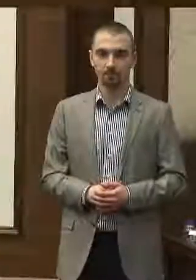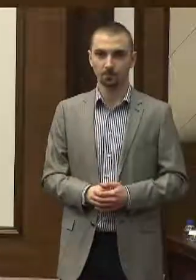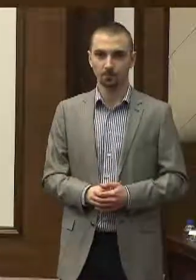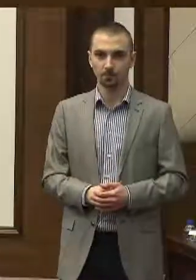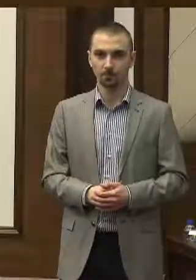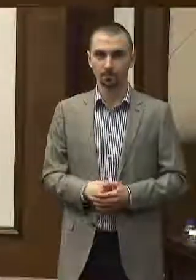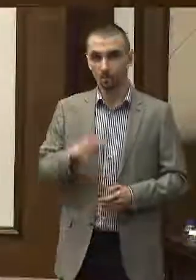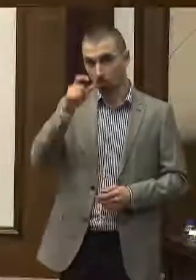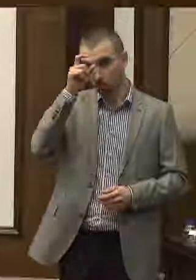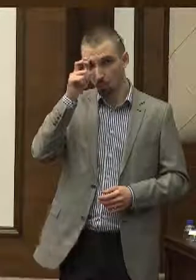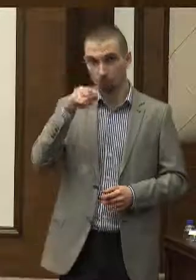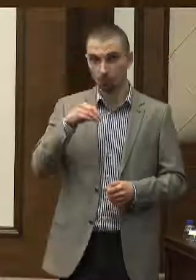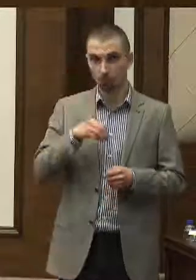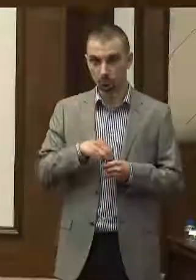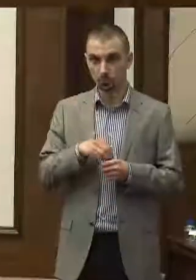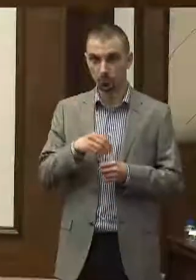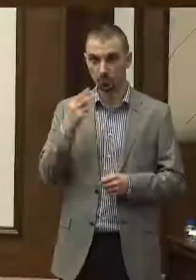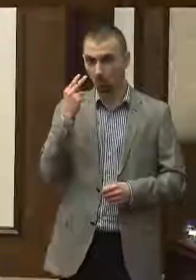çalışıyorlar. Türkiye'de görme